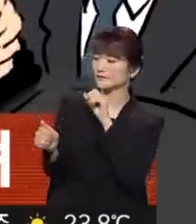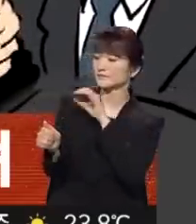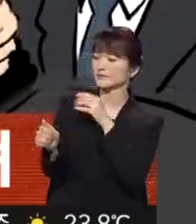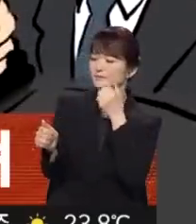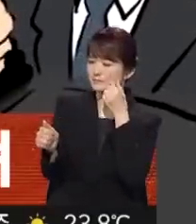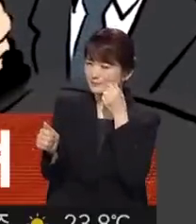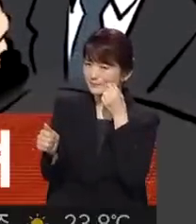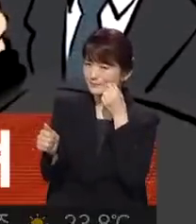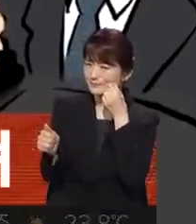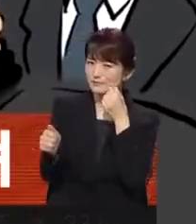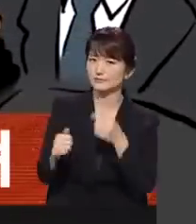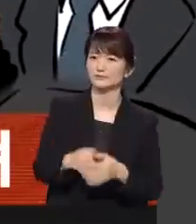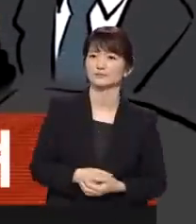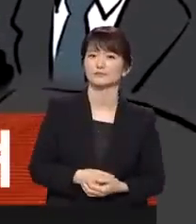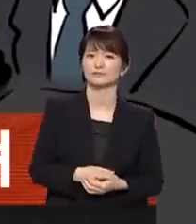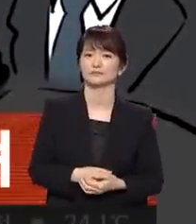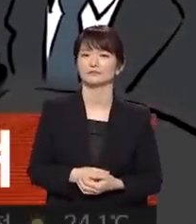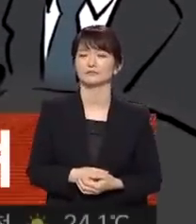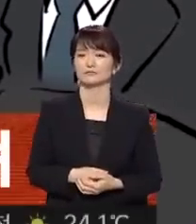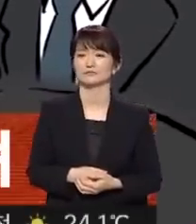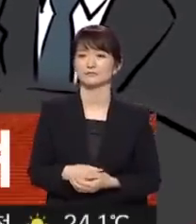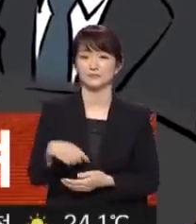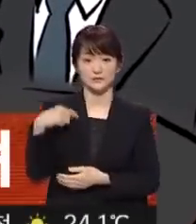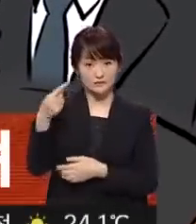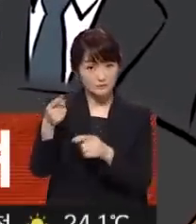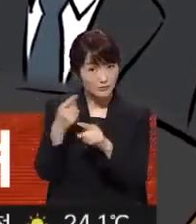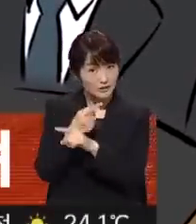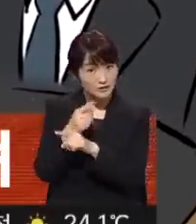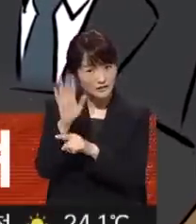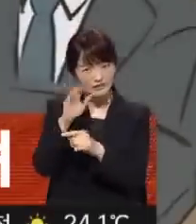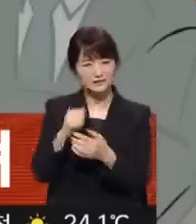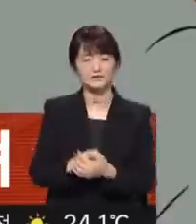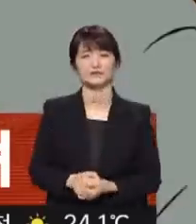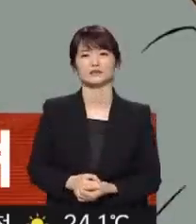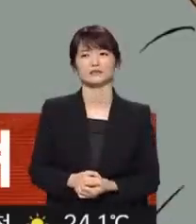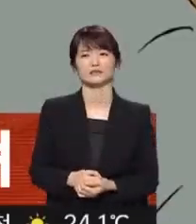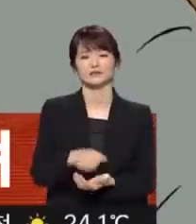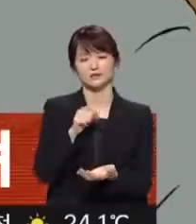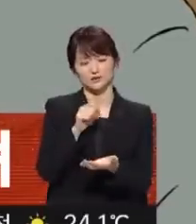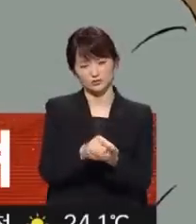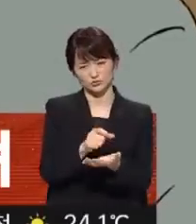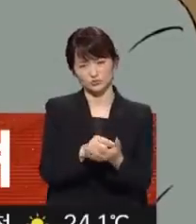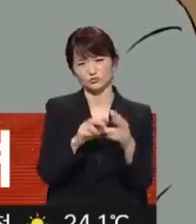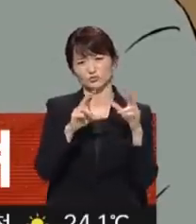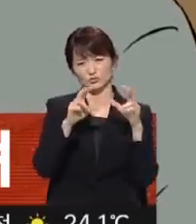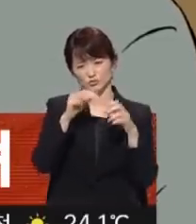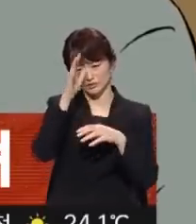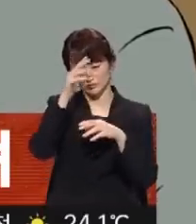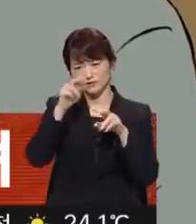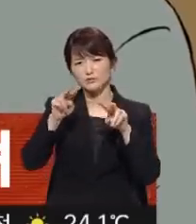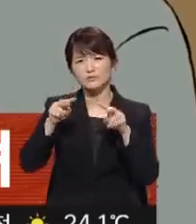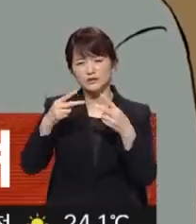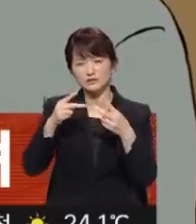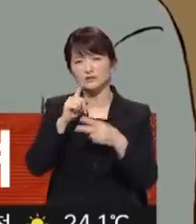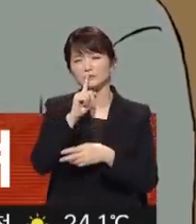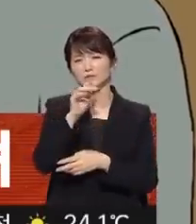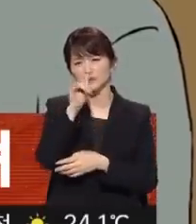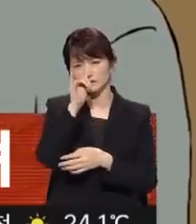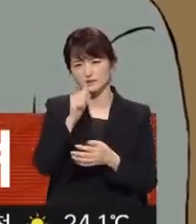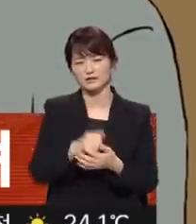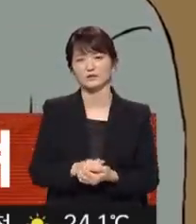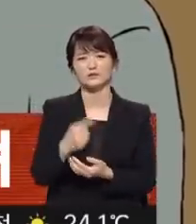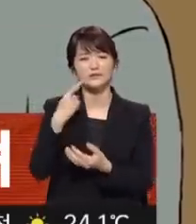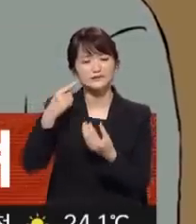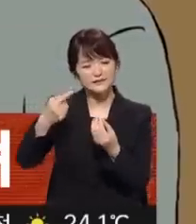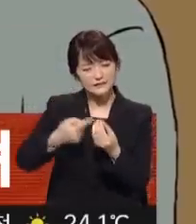못하게 되고요. 그럼 바뀌었느냐? 다음 날 되면 또 답답한 축구 얘기하고 참외 얘기하고 엉뚱한 얘기, 배드민턴 얘기를 하고 이러니까 화가